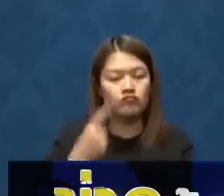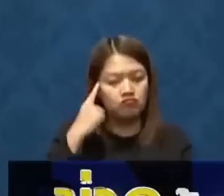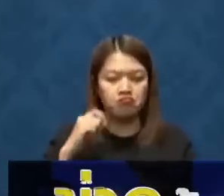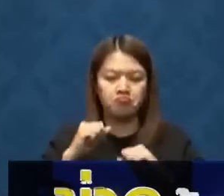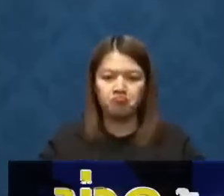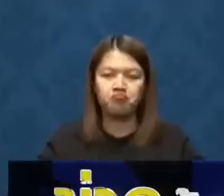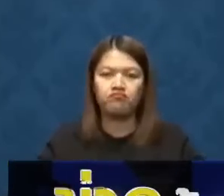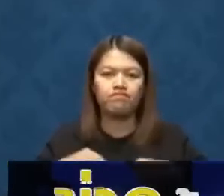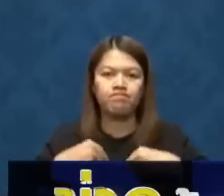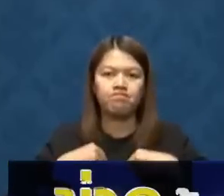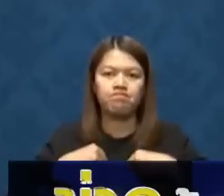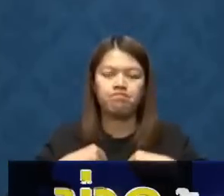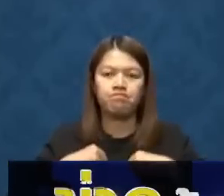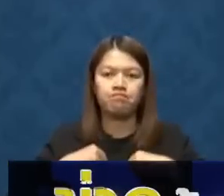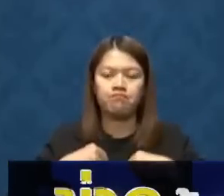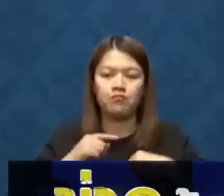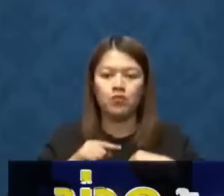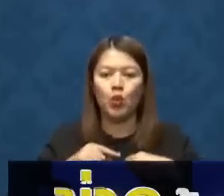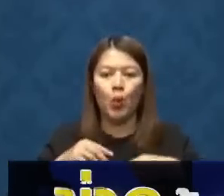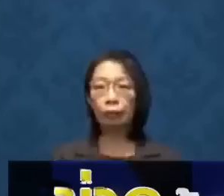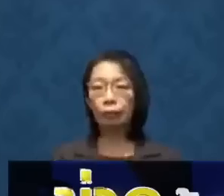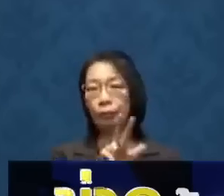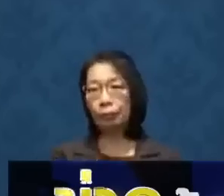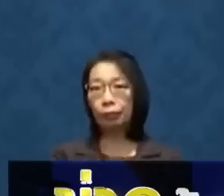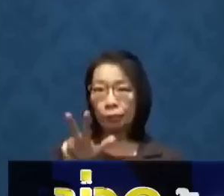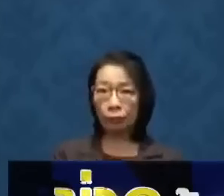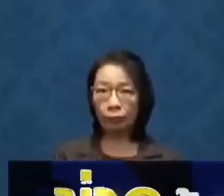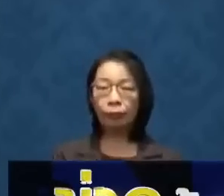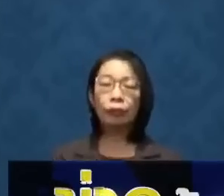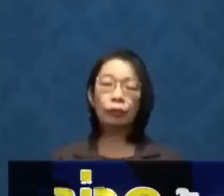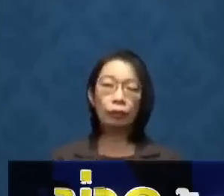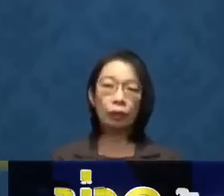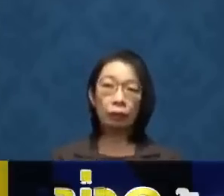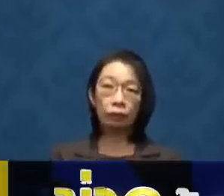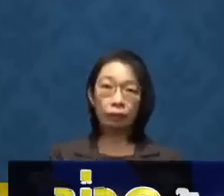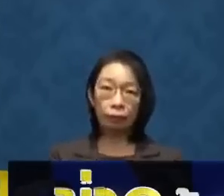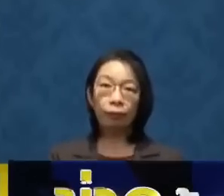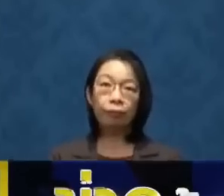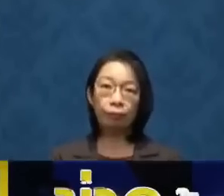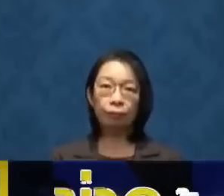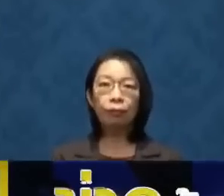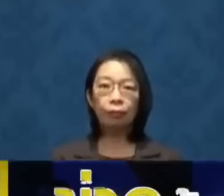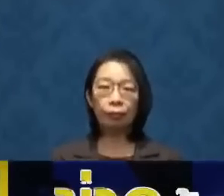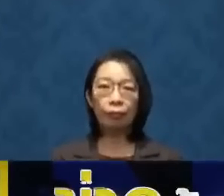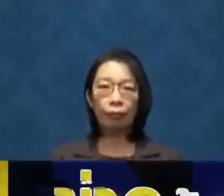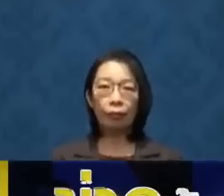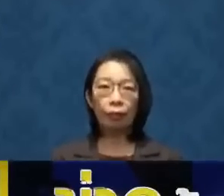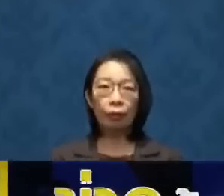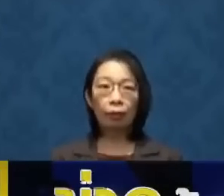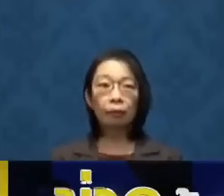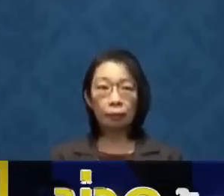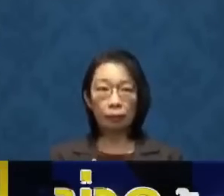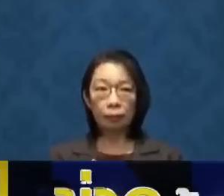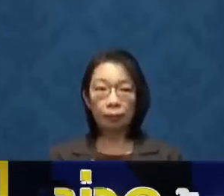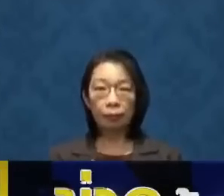ค้านฝ่ายรัฐบาลเองเขาก็พร้อมใจอภิปรายไม่เห็นด้วยกับพรก.นี้นะคะนำโดยคุณหมอชลน่าน